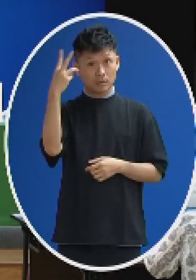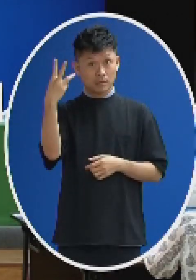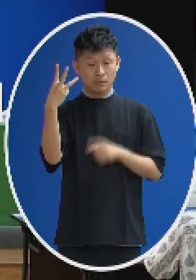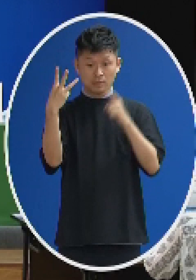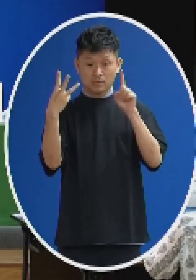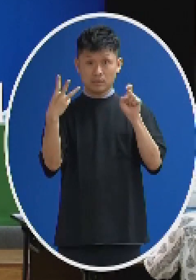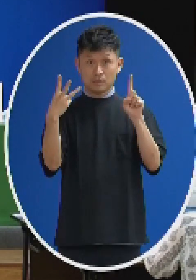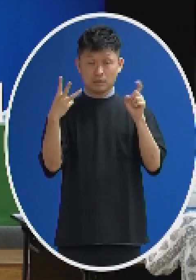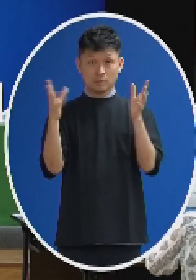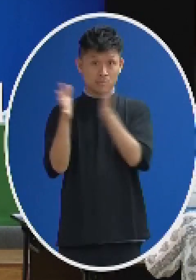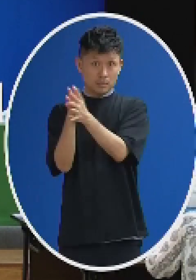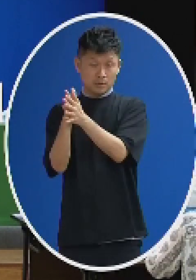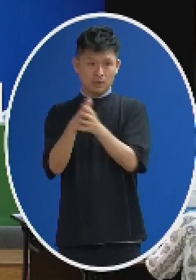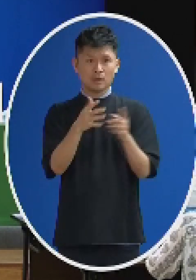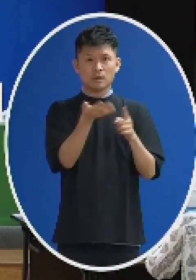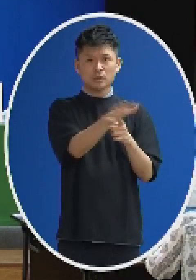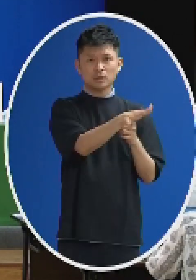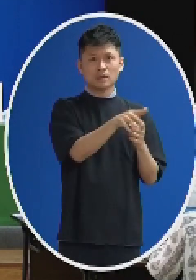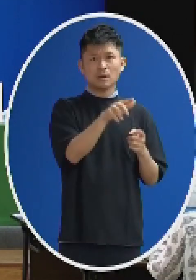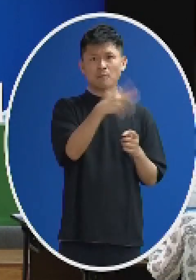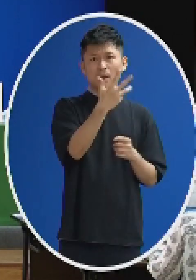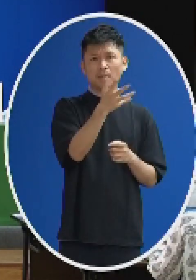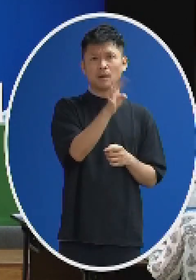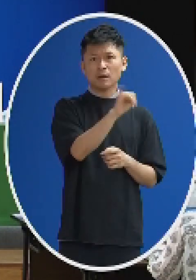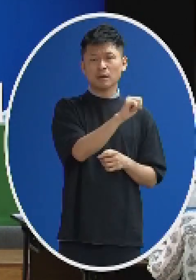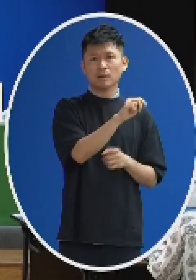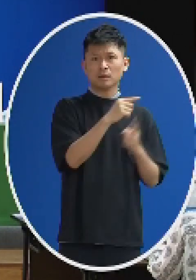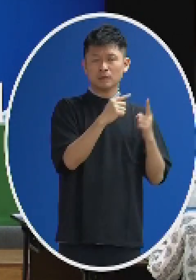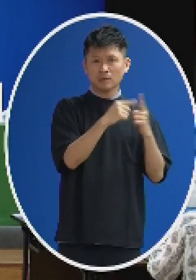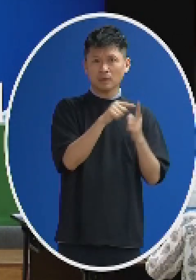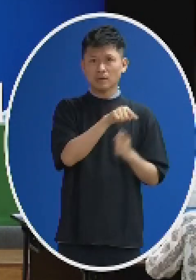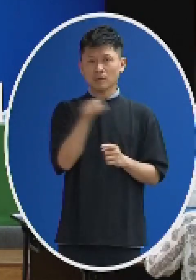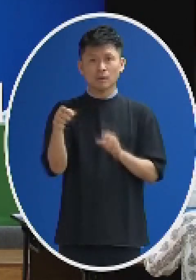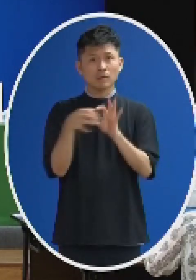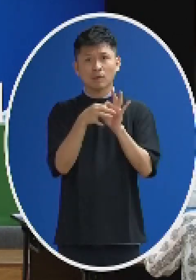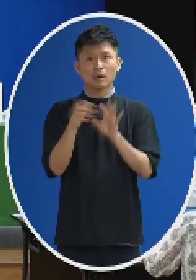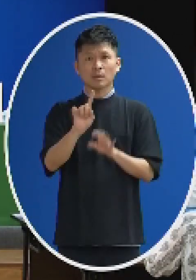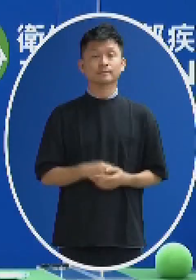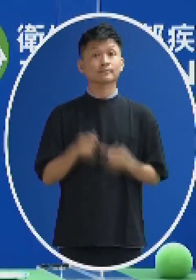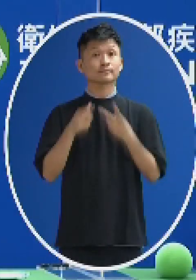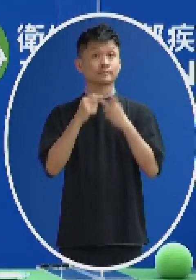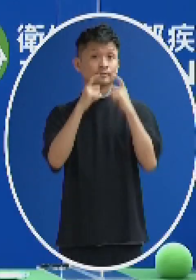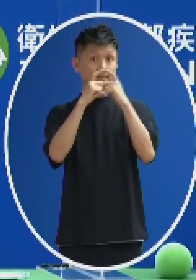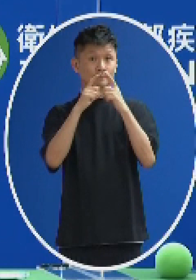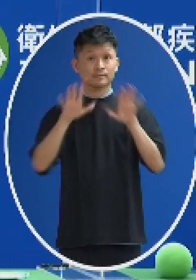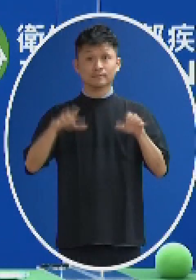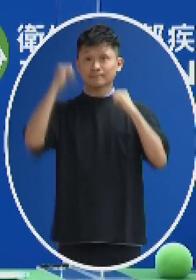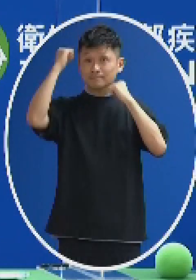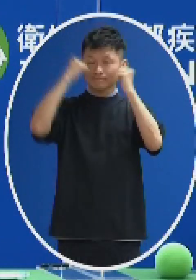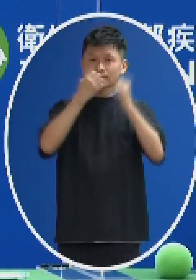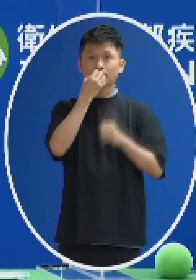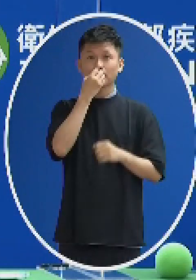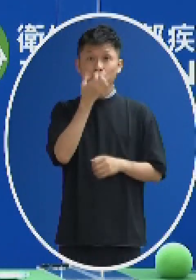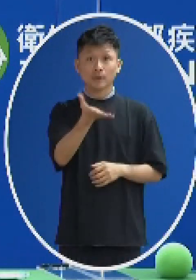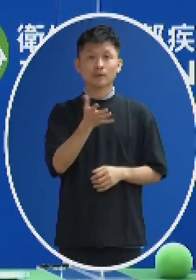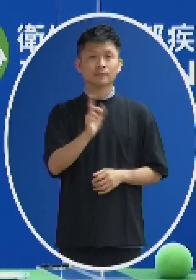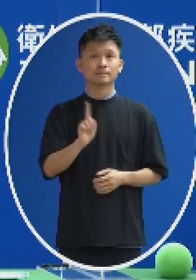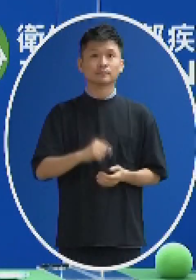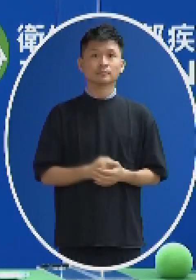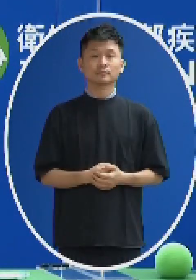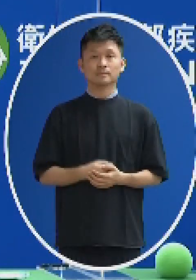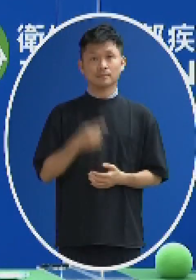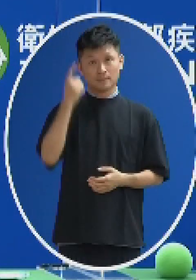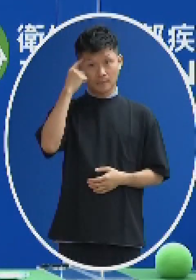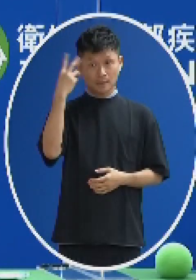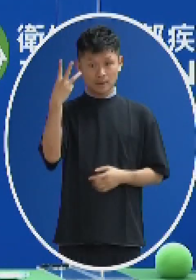跟800条人命有什么关系？请问这样是算是改口谢责吗？ 今天早上讲，我们在